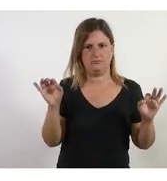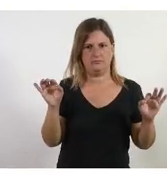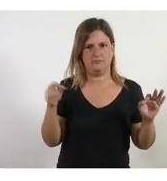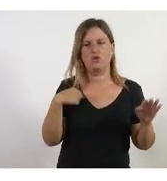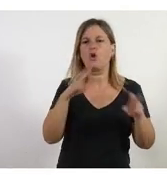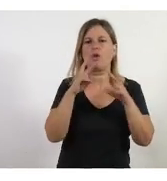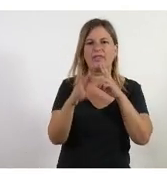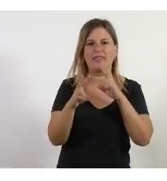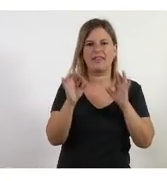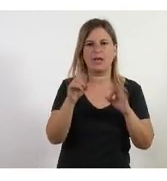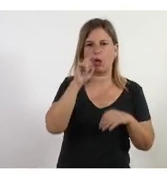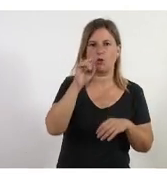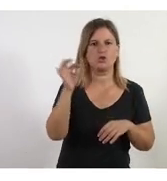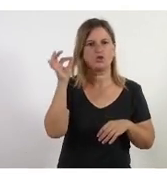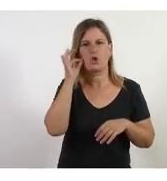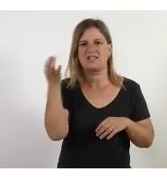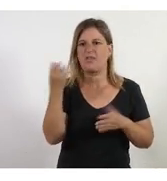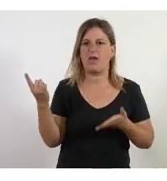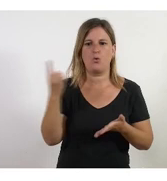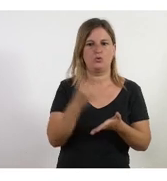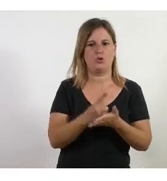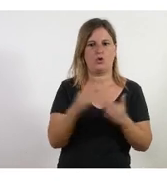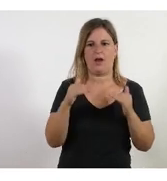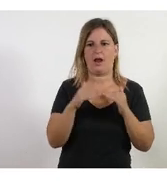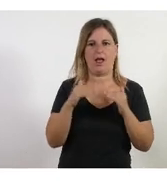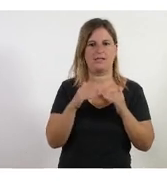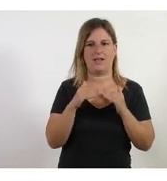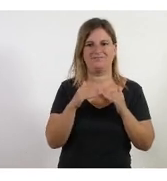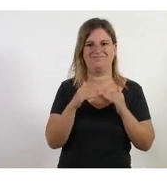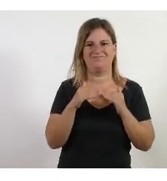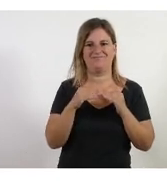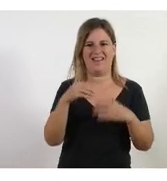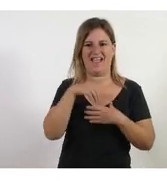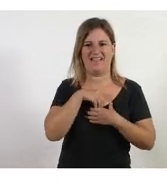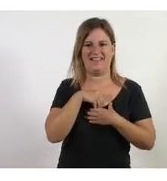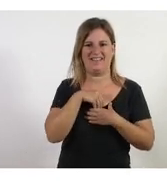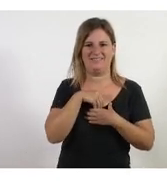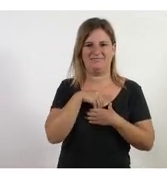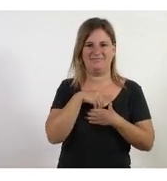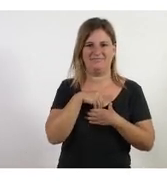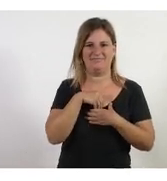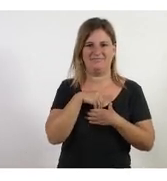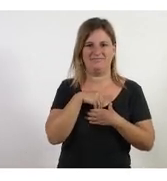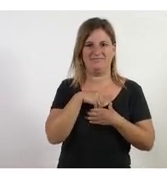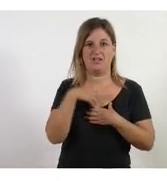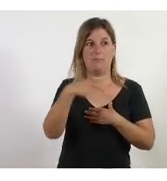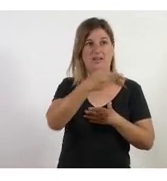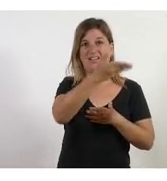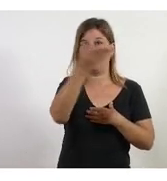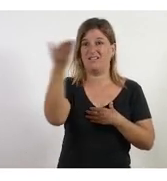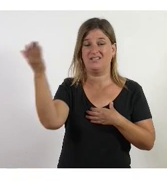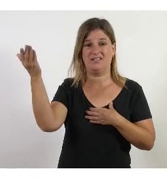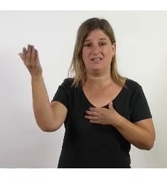nois, noies, hem de tornar a casa. Hem de tornar a casa i vull dir tornar aquí. Perquè el de fora és